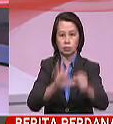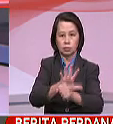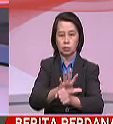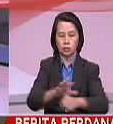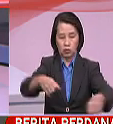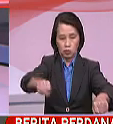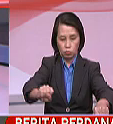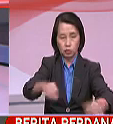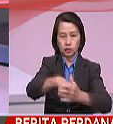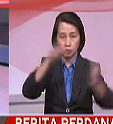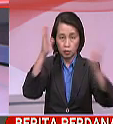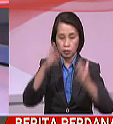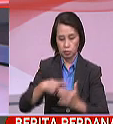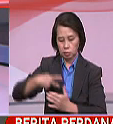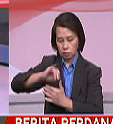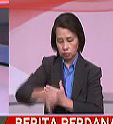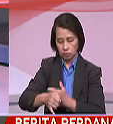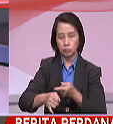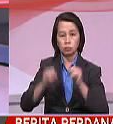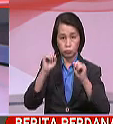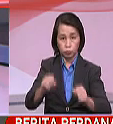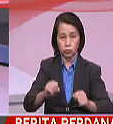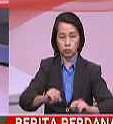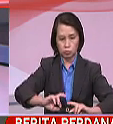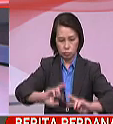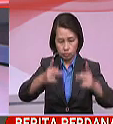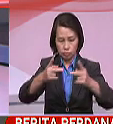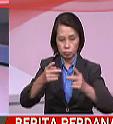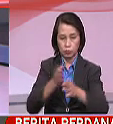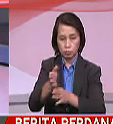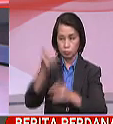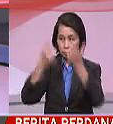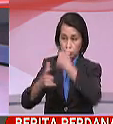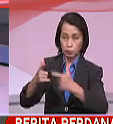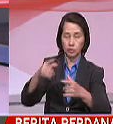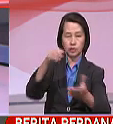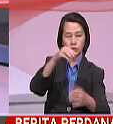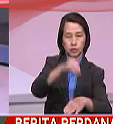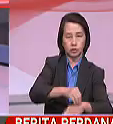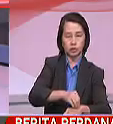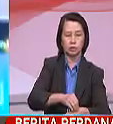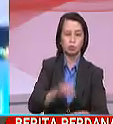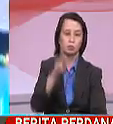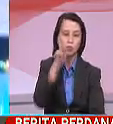permotoran dalam negara project on itu juga berupaya memulihkan sekto pelancongan di Kedah